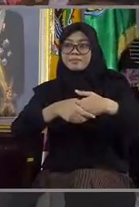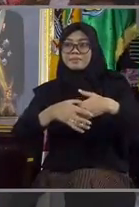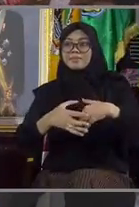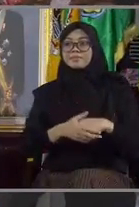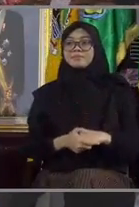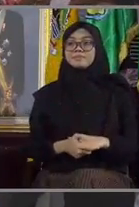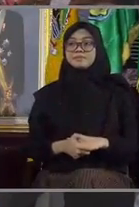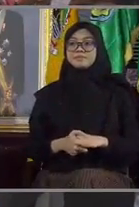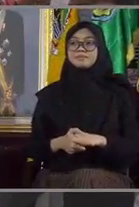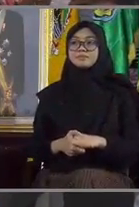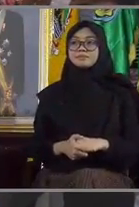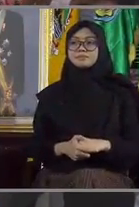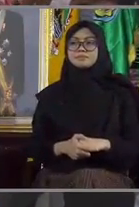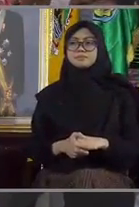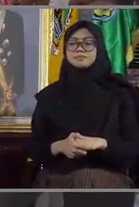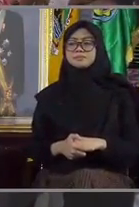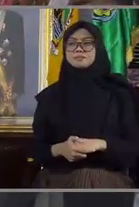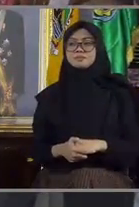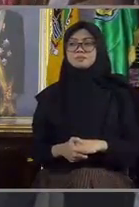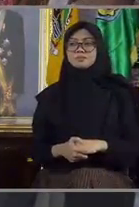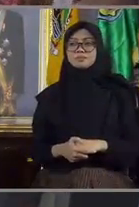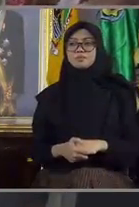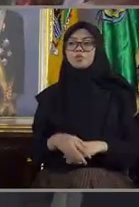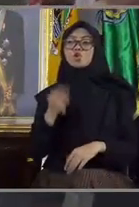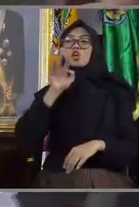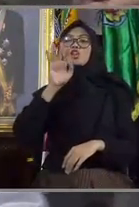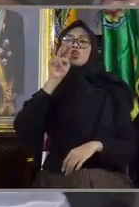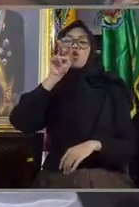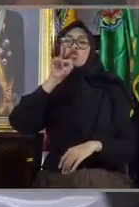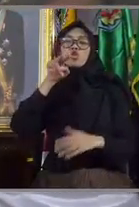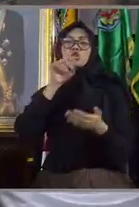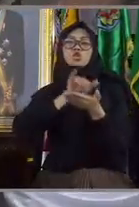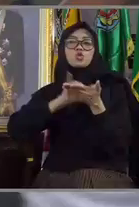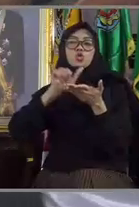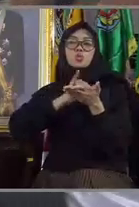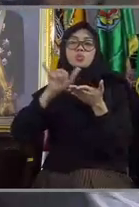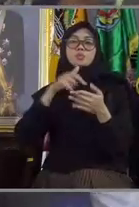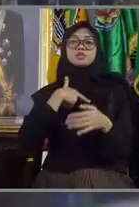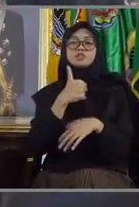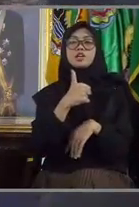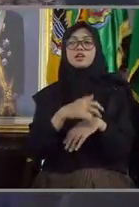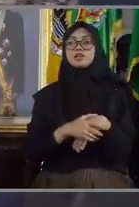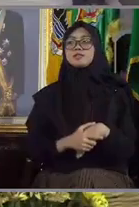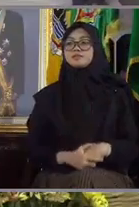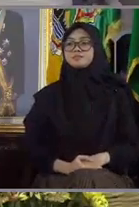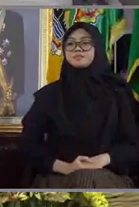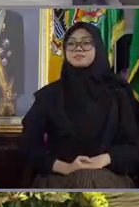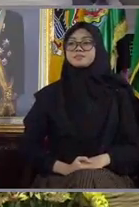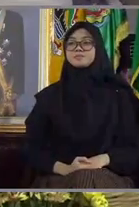Nggih. Oke, nggih. Melu YouTube-ku. Nggih. Bayan subscriber. Baik.